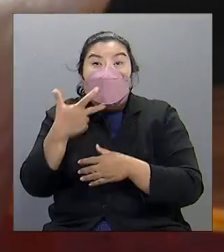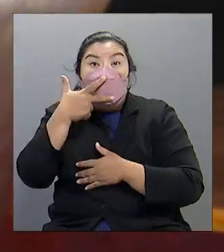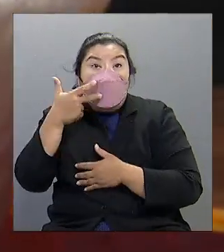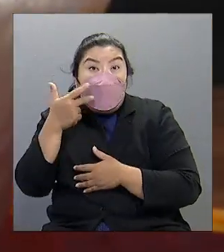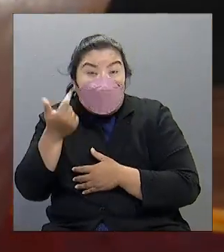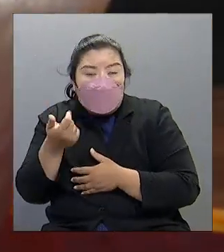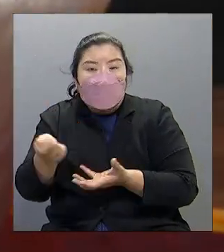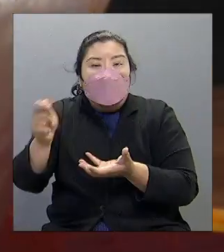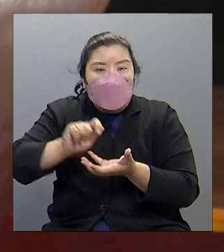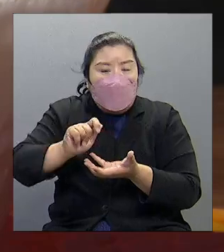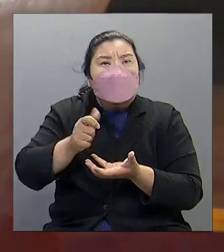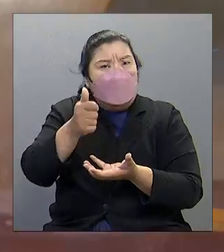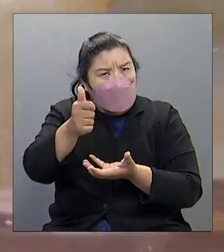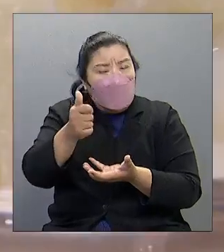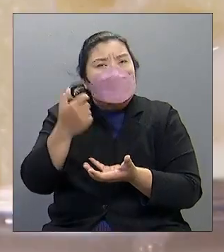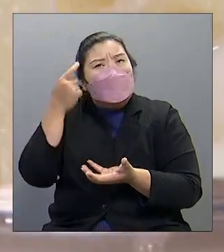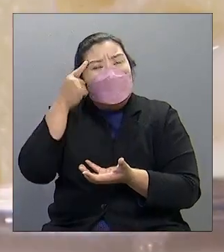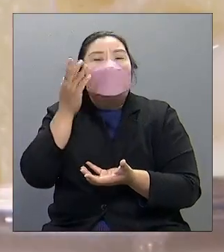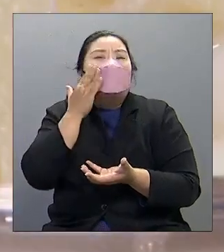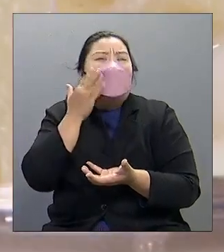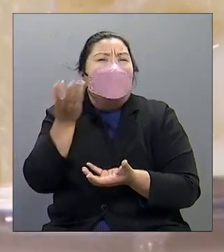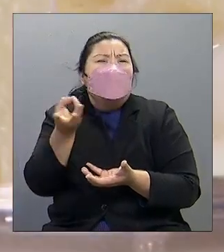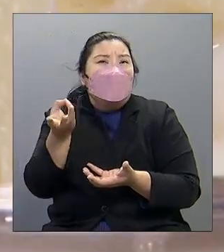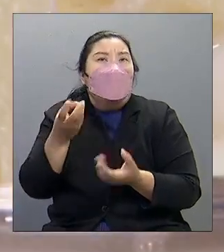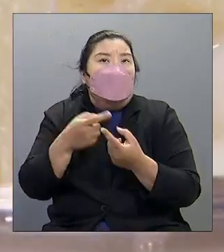เป็ขนมโลขาบหขนมที่มีแ้งน้อยค่